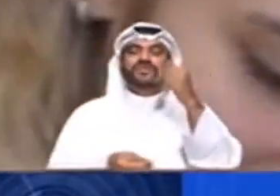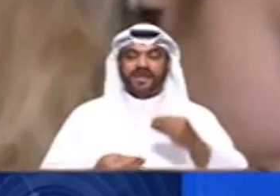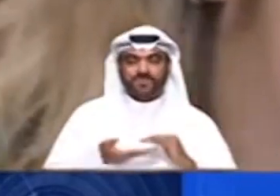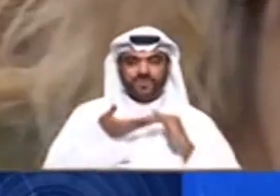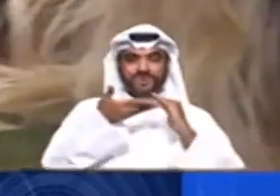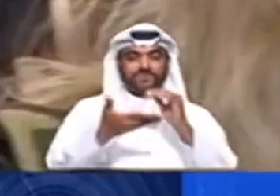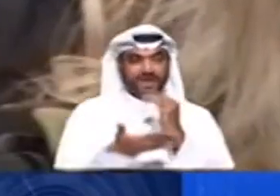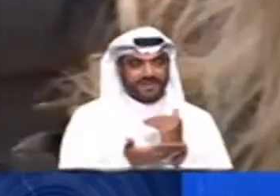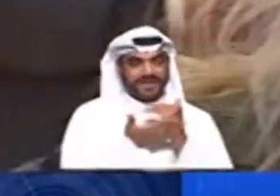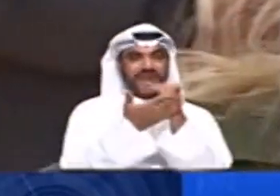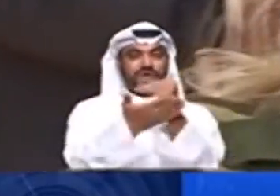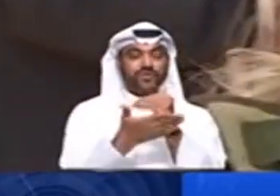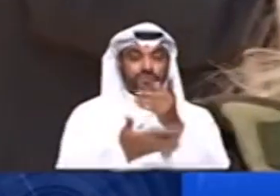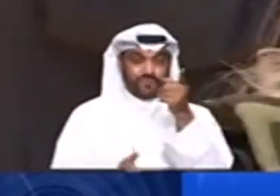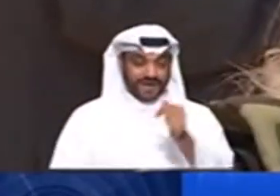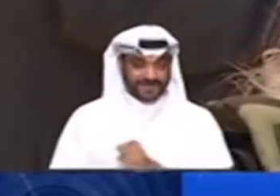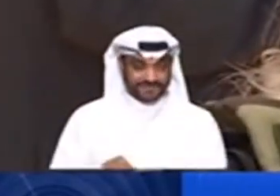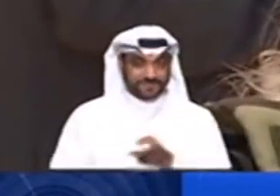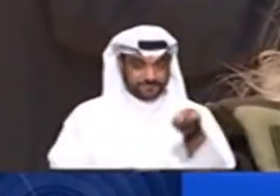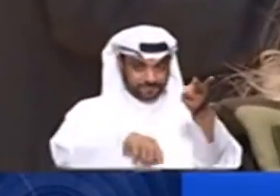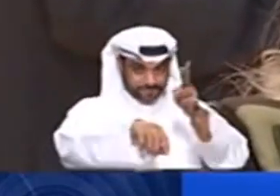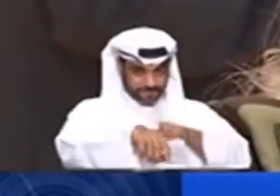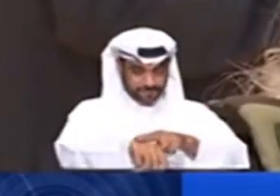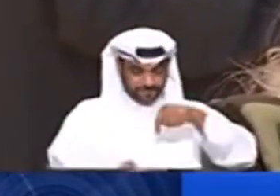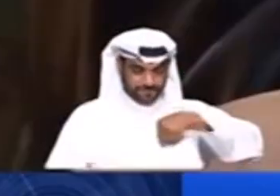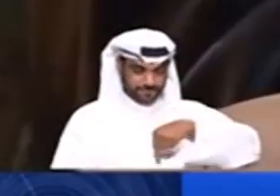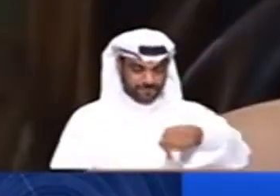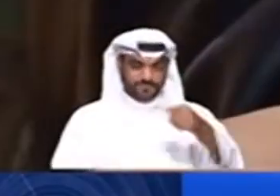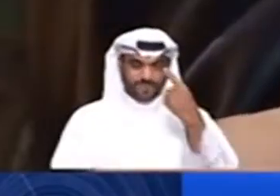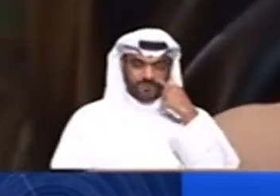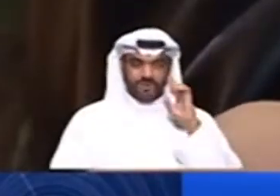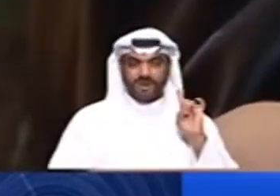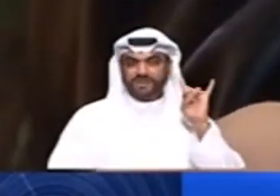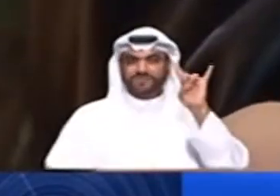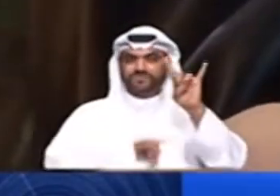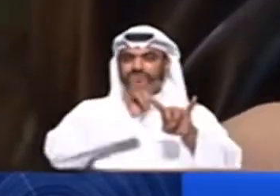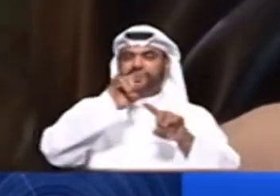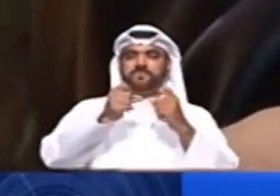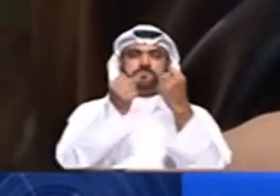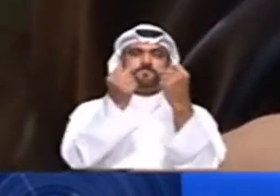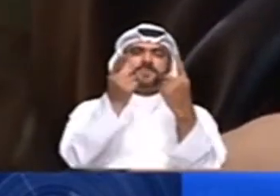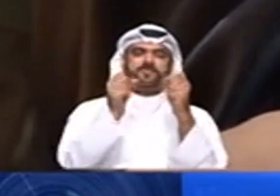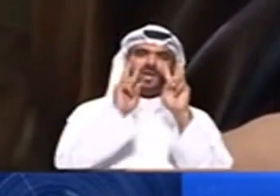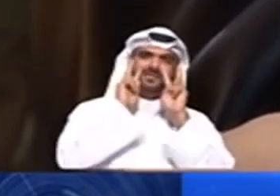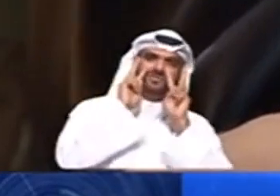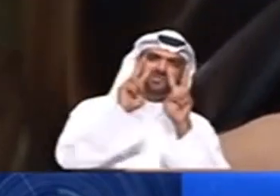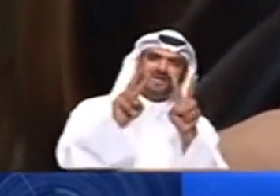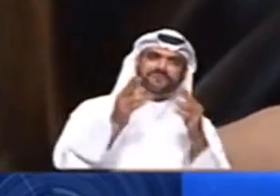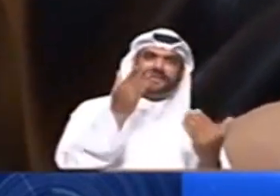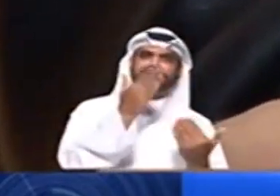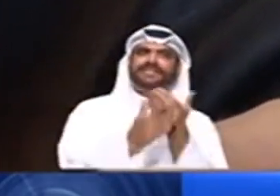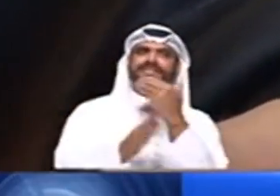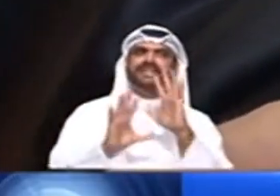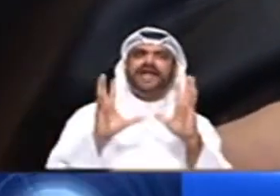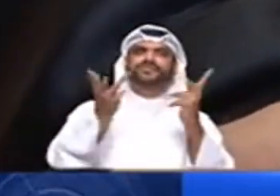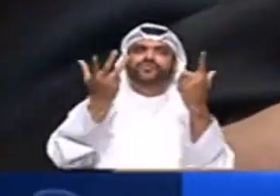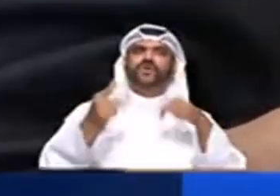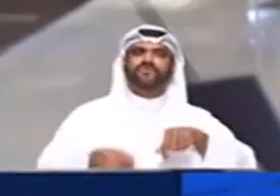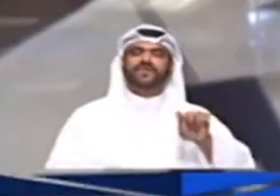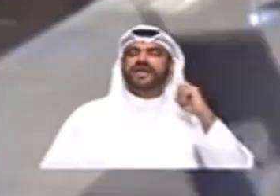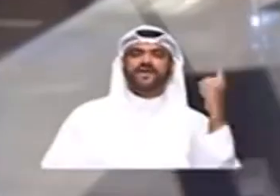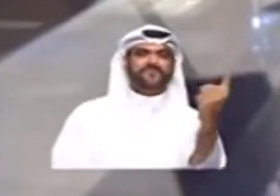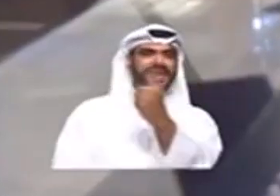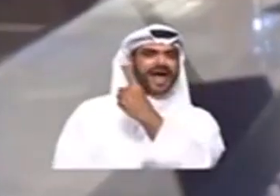الخدمات والعروض السياحية، حيث تستطيع أن تسافر من جناح إلى آخر لاكتشاف آخر العروض السياحية في بلدان